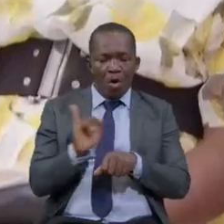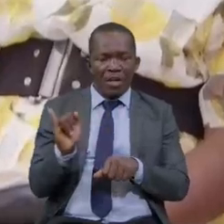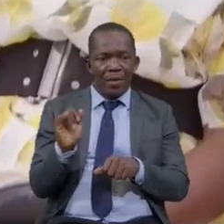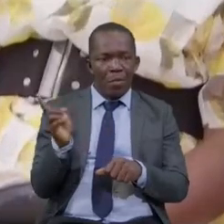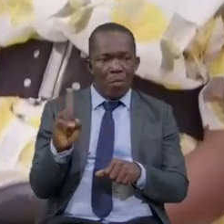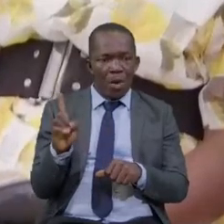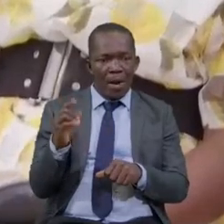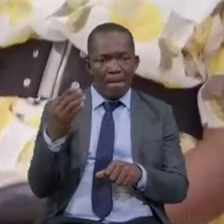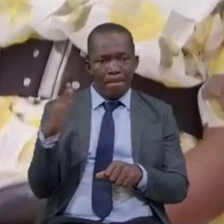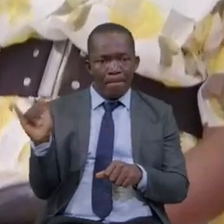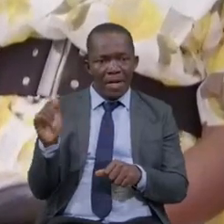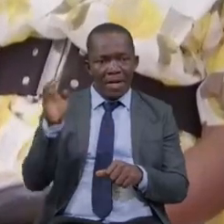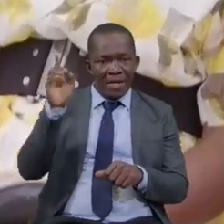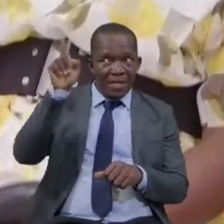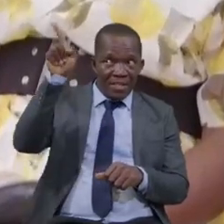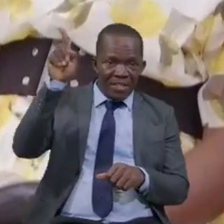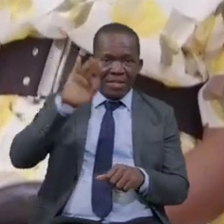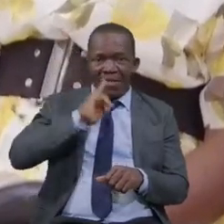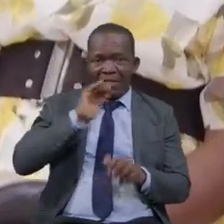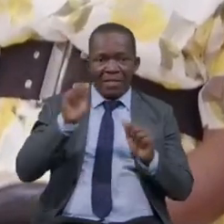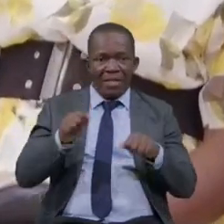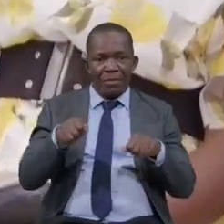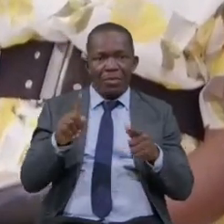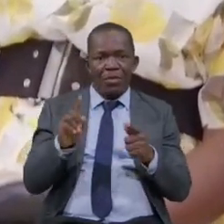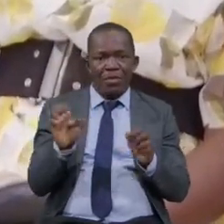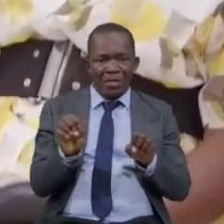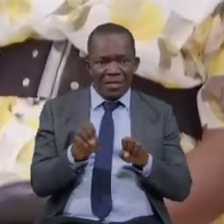de s'assujettir toutes choses.